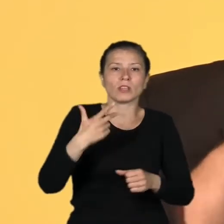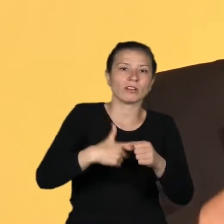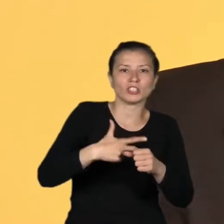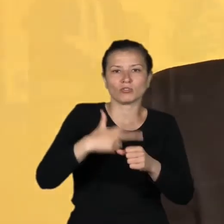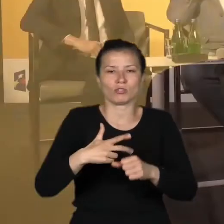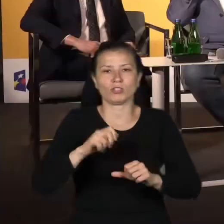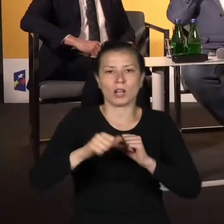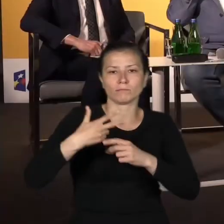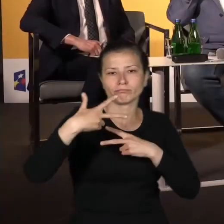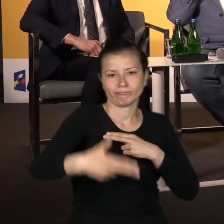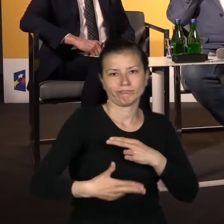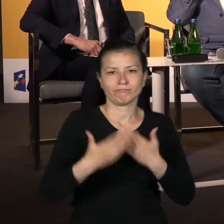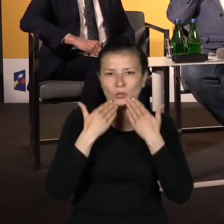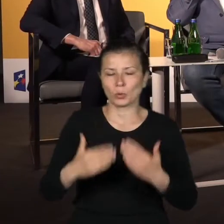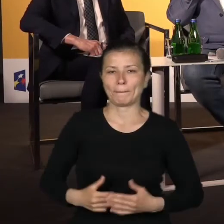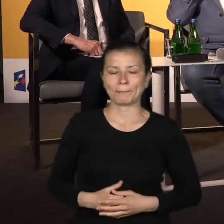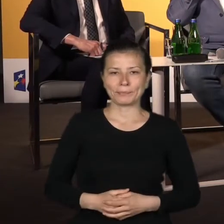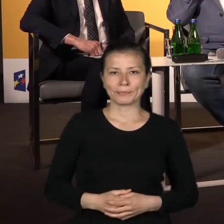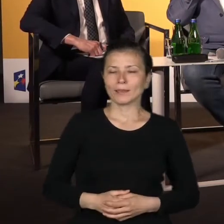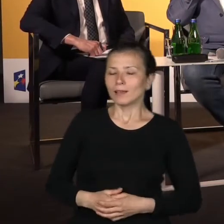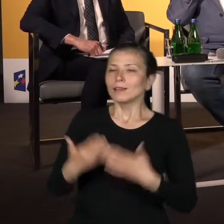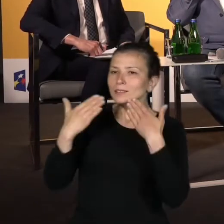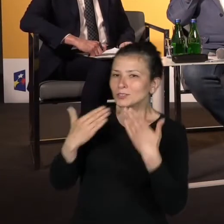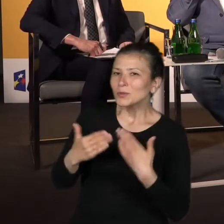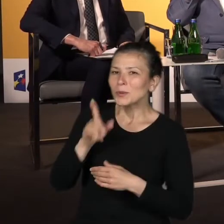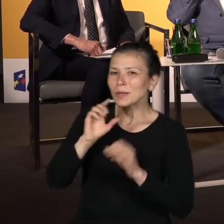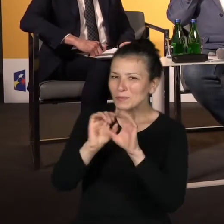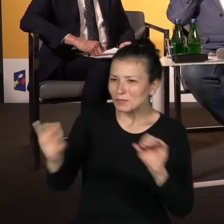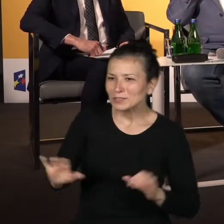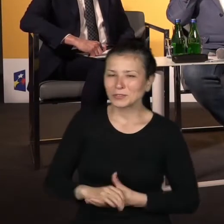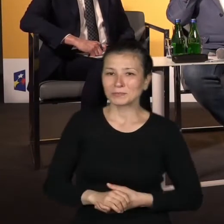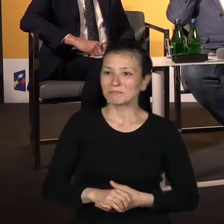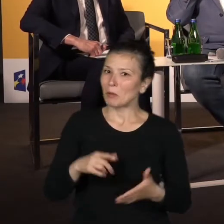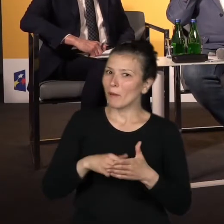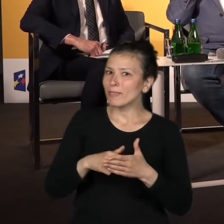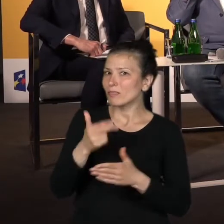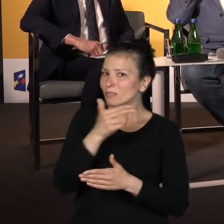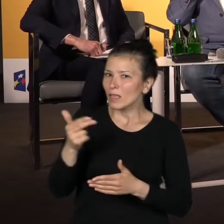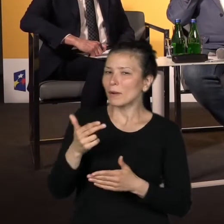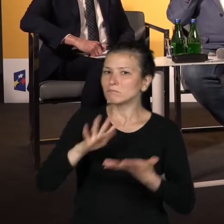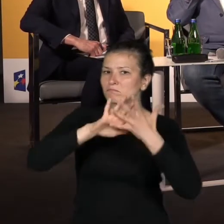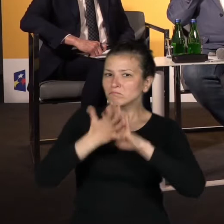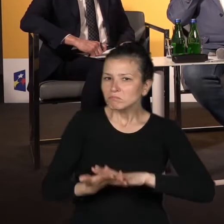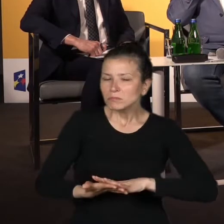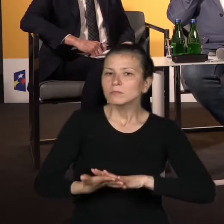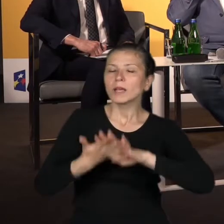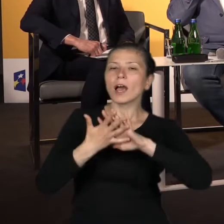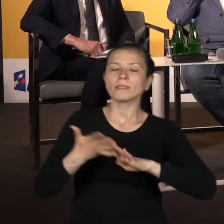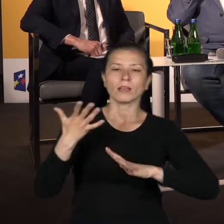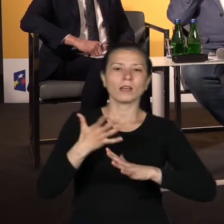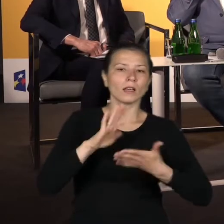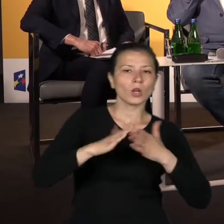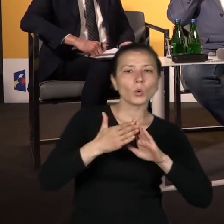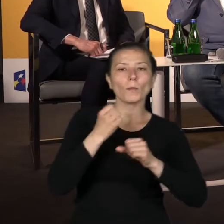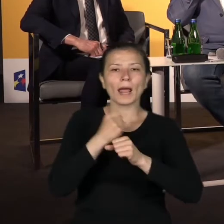Dziękuję. Dziękuję panie profesorze za wywołanie tego tematu przemian strukturalnych gospodarki, przemian rynku pracy,